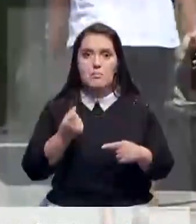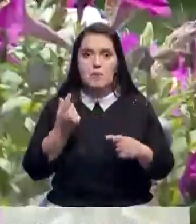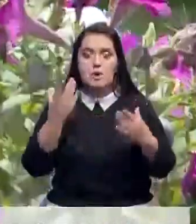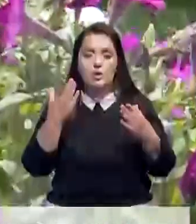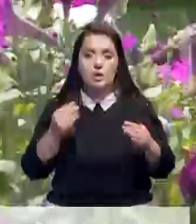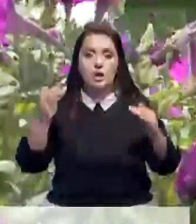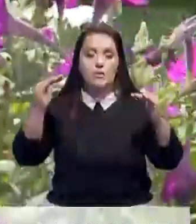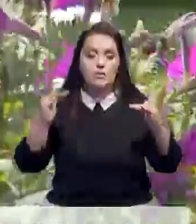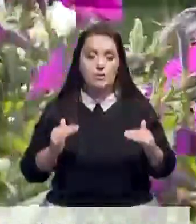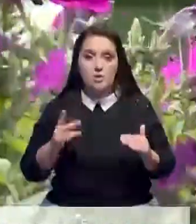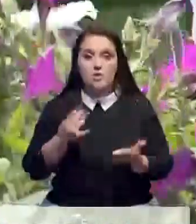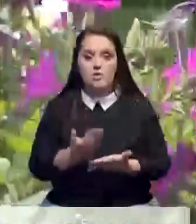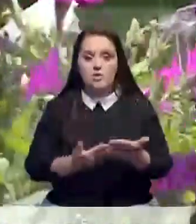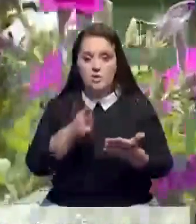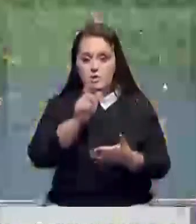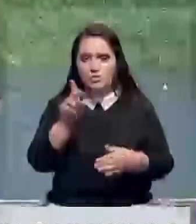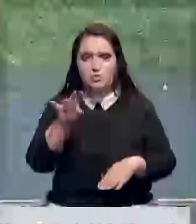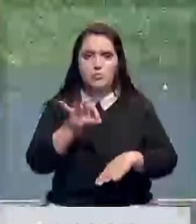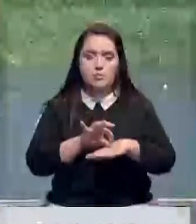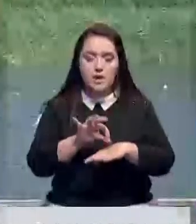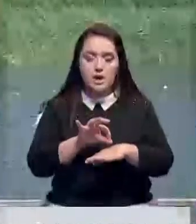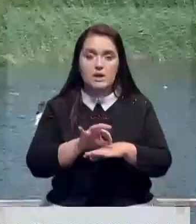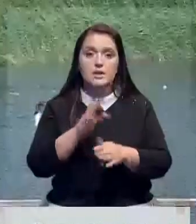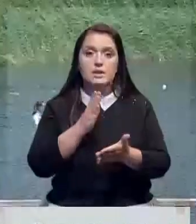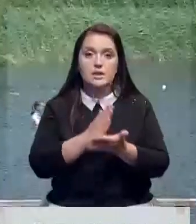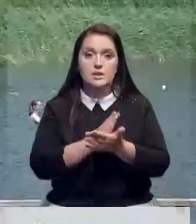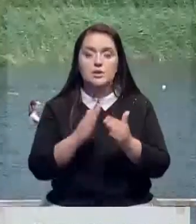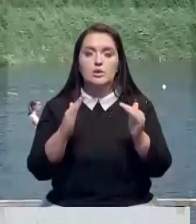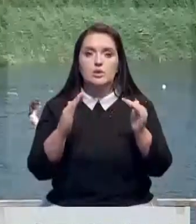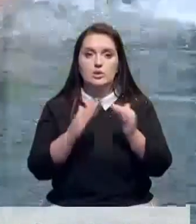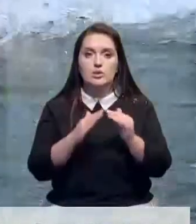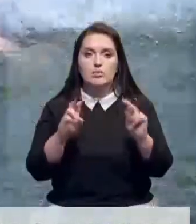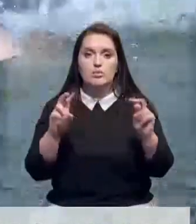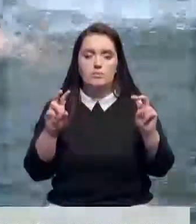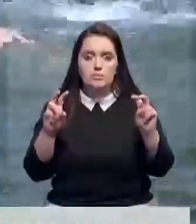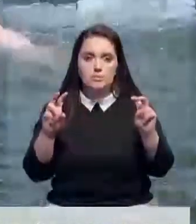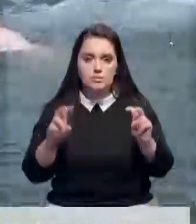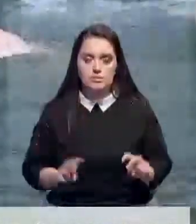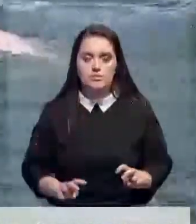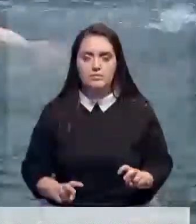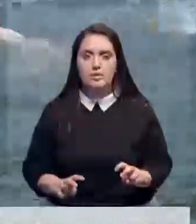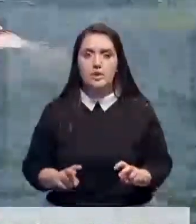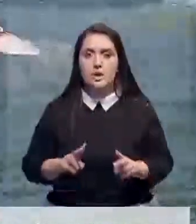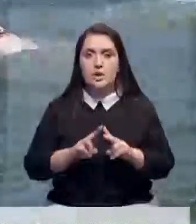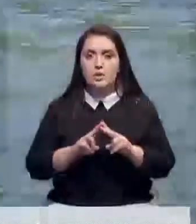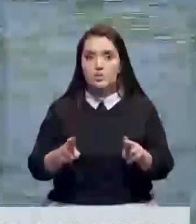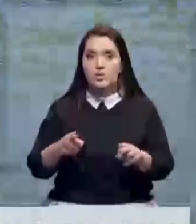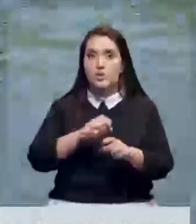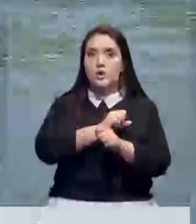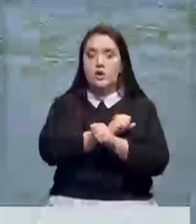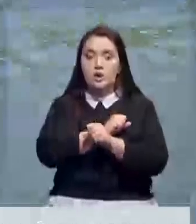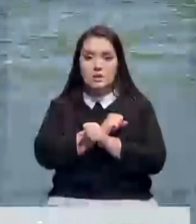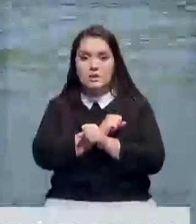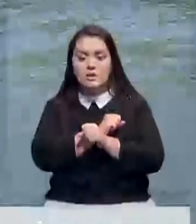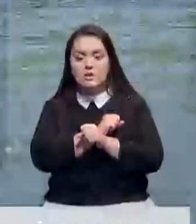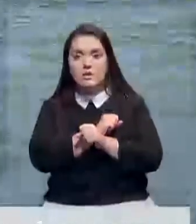спад. Но медики советуют людям с хроническими заболеваниями не выходить без особой необходимости на улицу. А тем, кто решит отдохнуть у